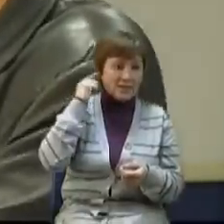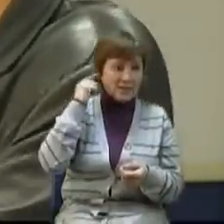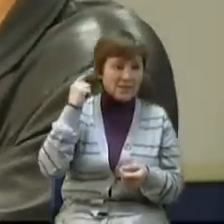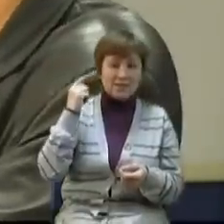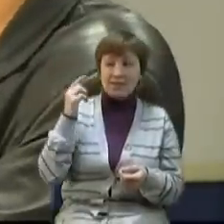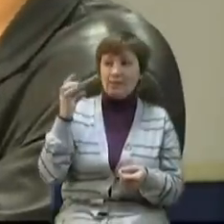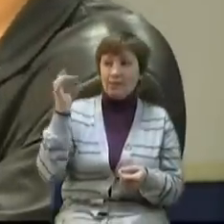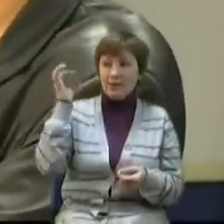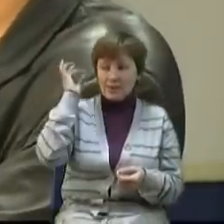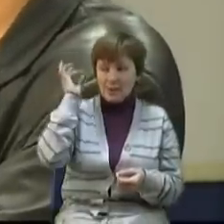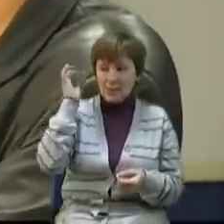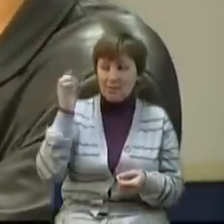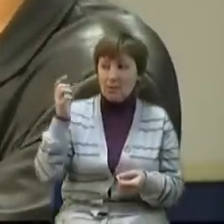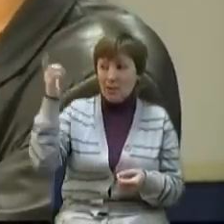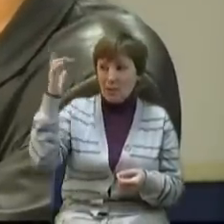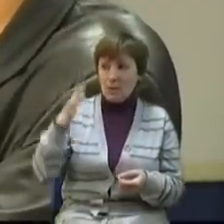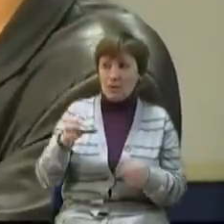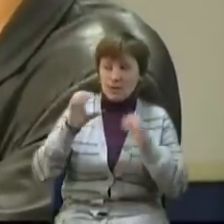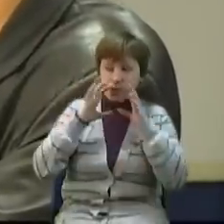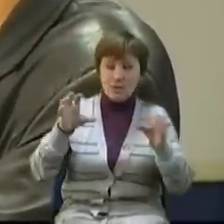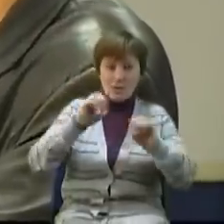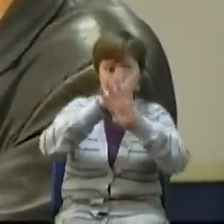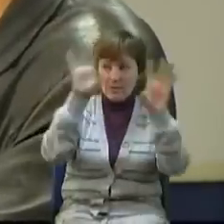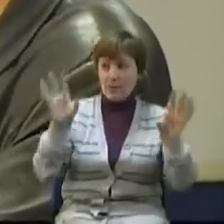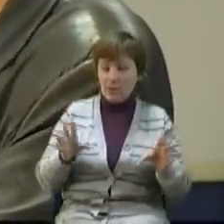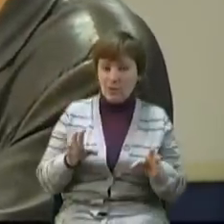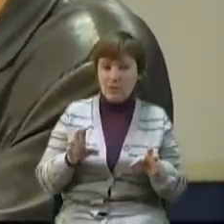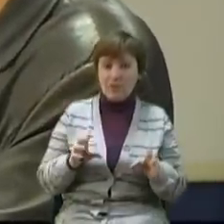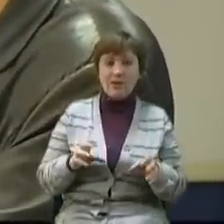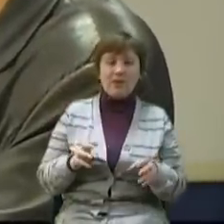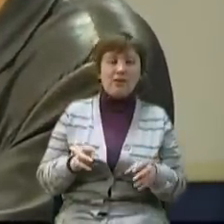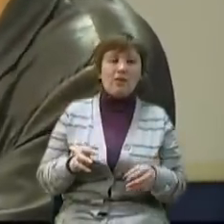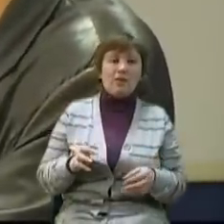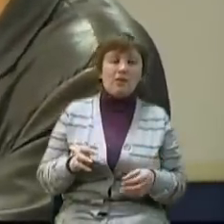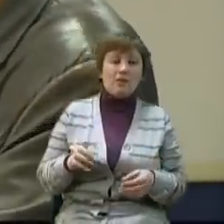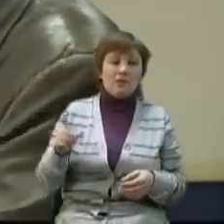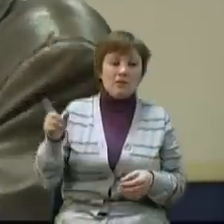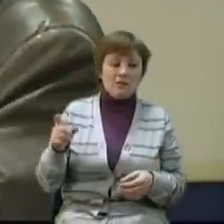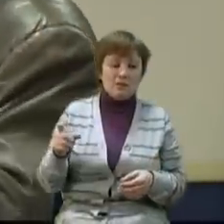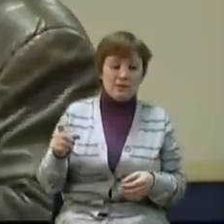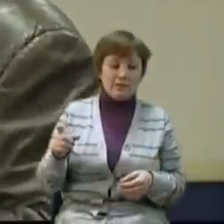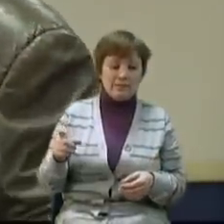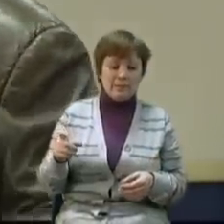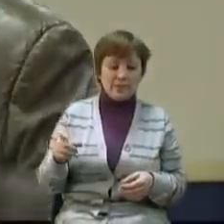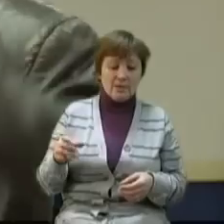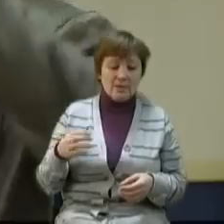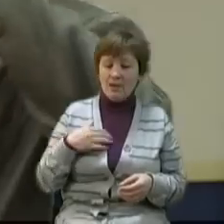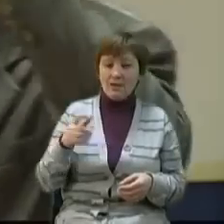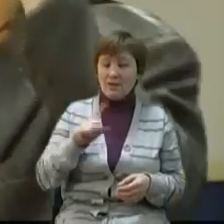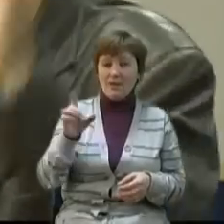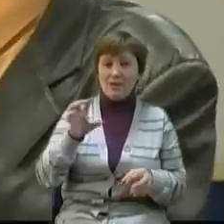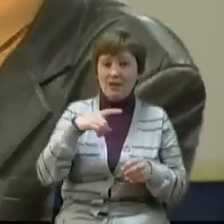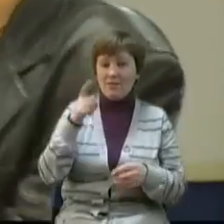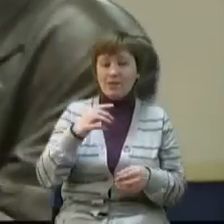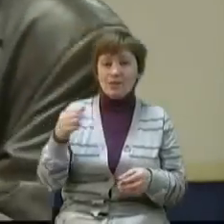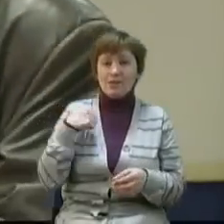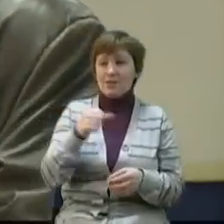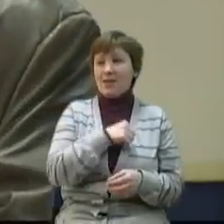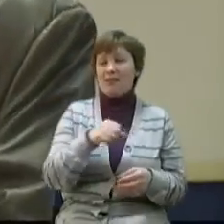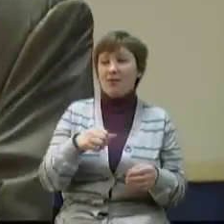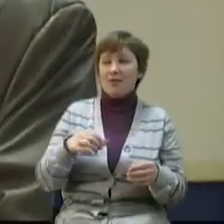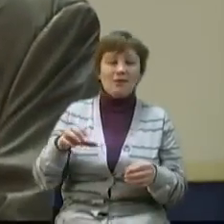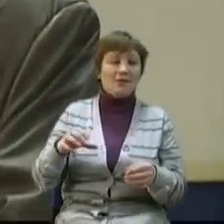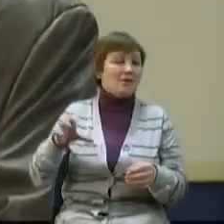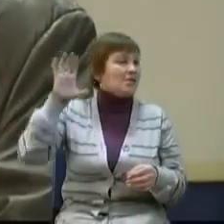правильно? Ну, так должно быть. И я не претендую, что я самый такой локатор, но